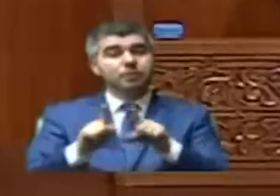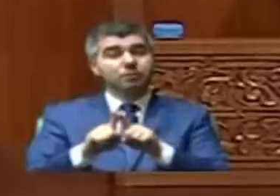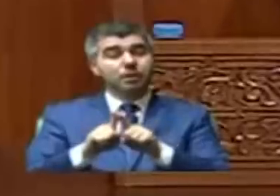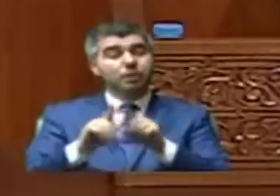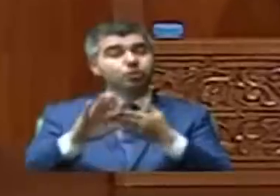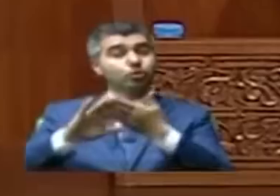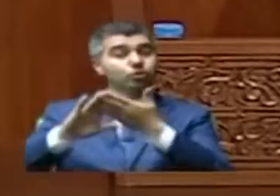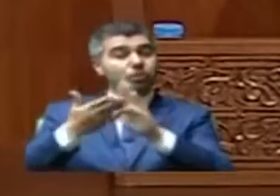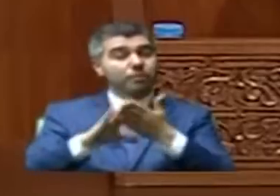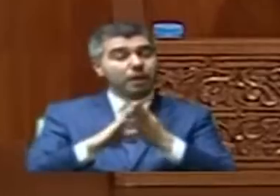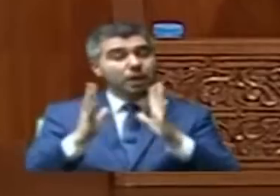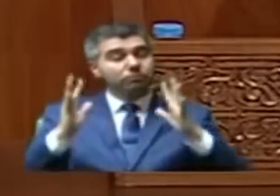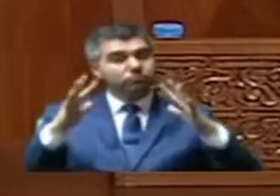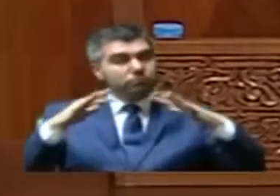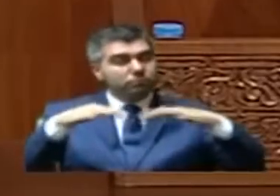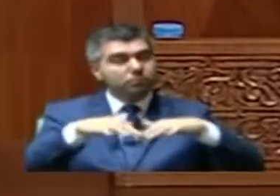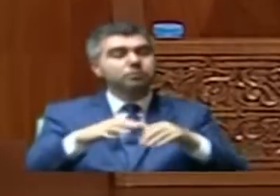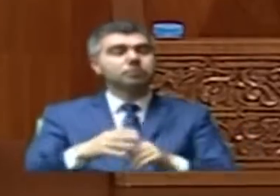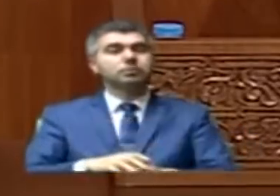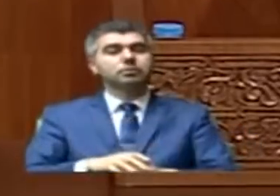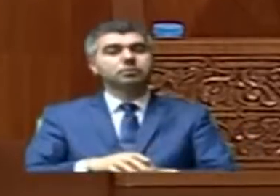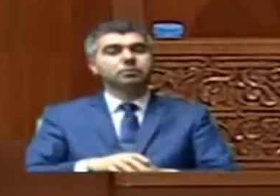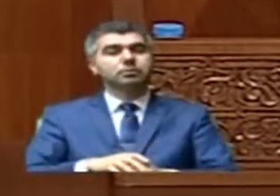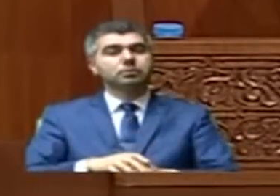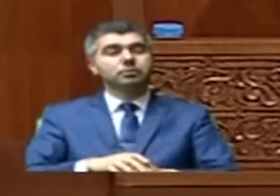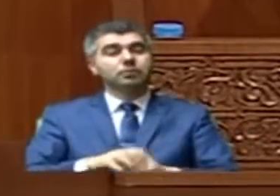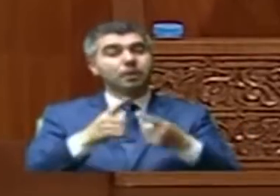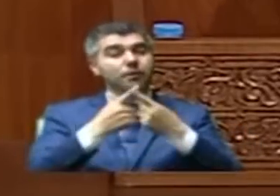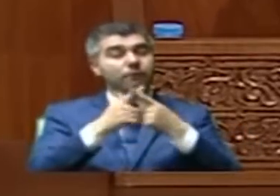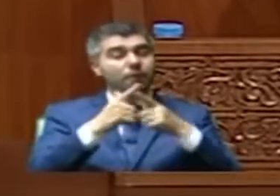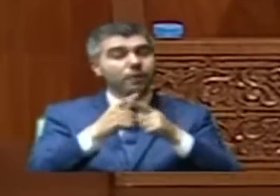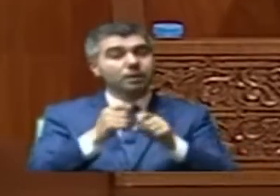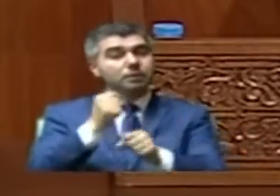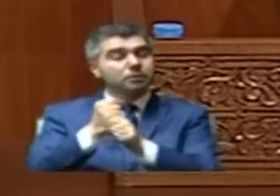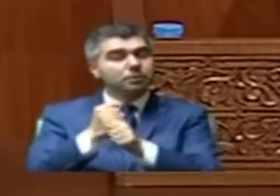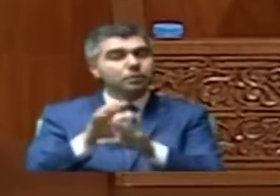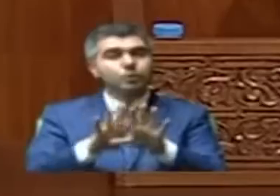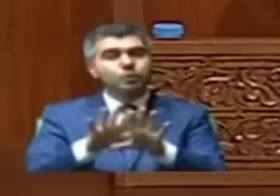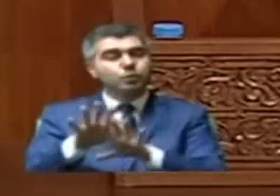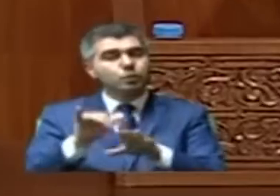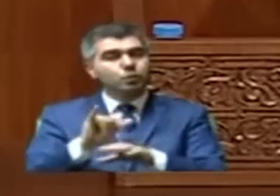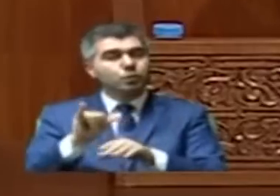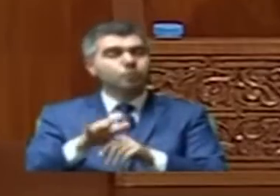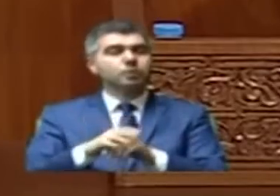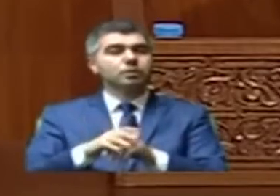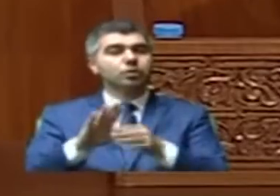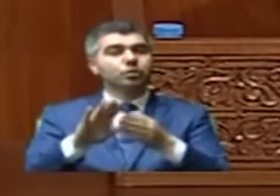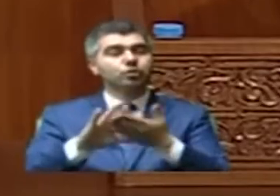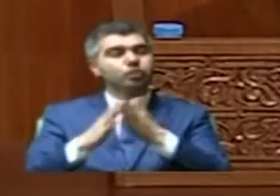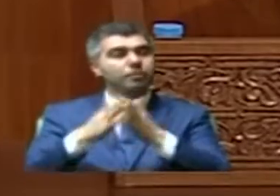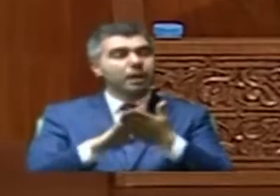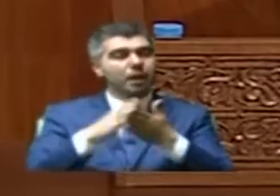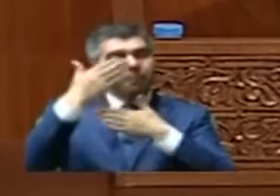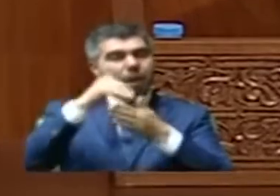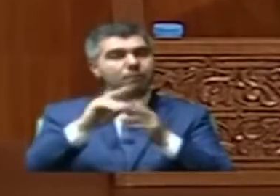ديال الجمعيات، وغادي تكون في هذه الورشات غادي تهتم ليس فيما يخص الجمعيات مغاربة العالم